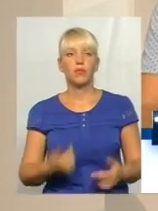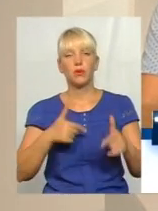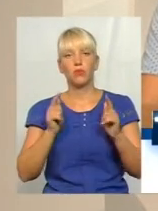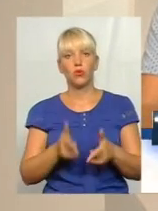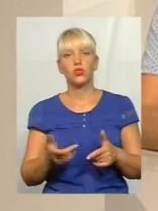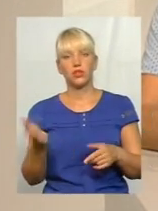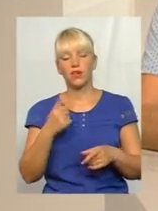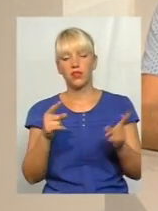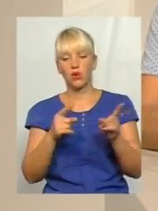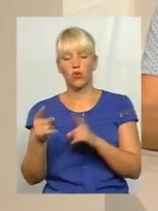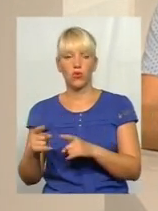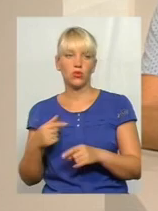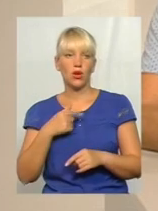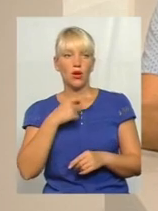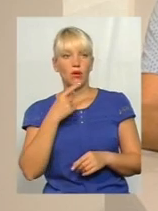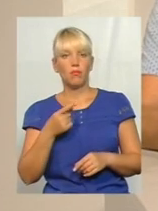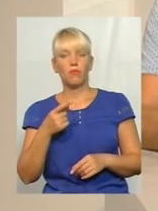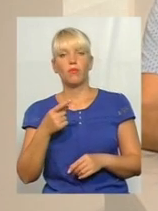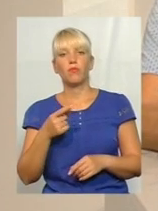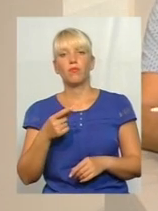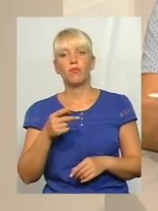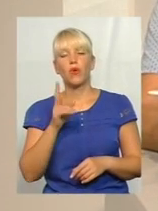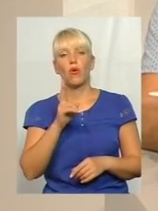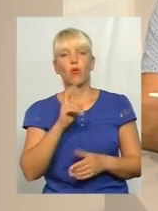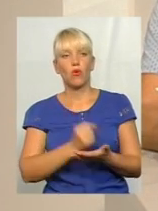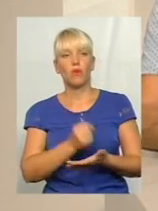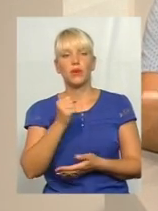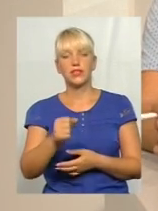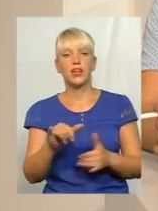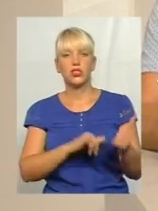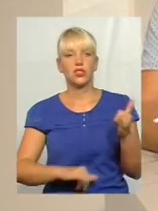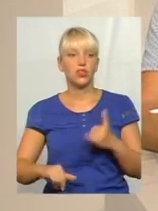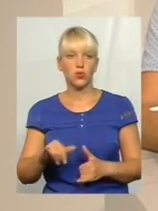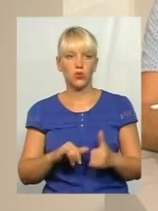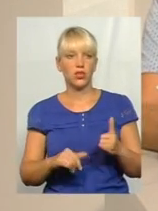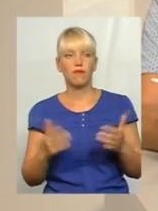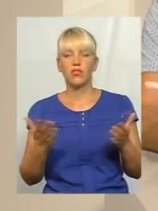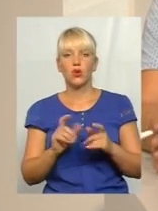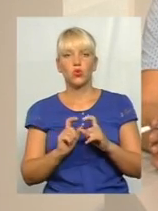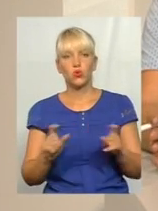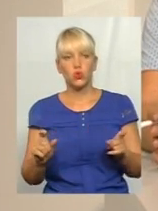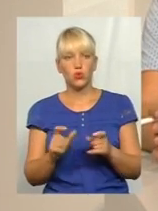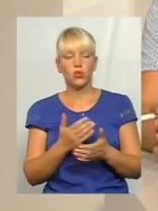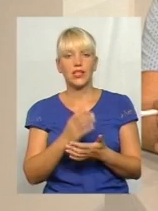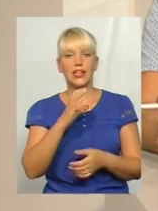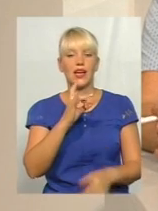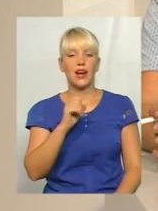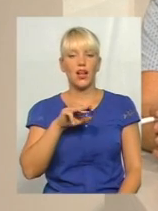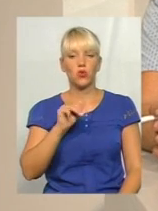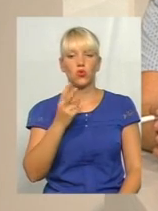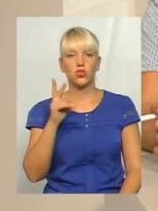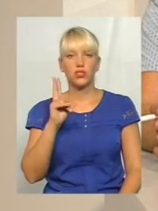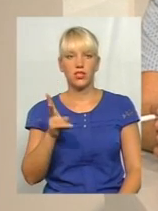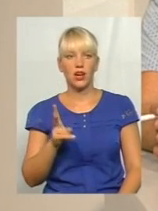коротенько ще просто пройдемось по все ж таки кого призначили і куди там так ну в якушколу там Сергій Ратушняк став